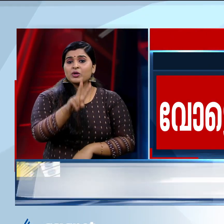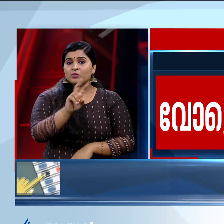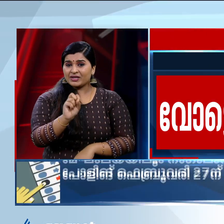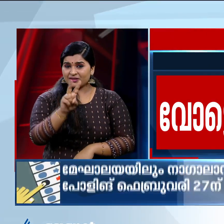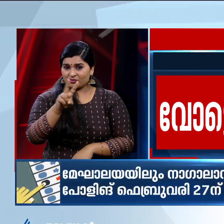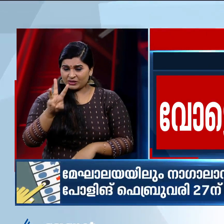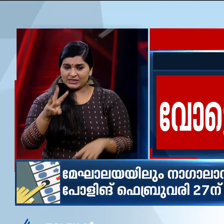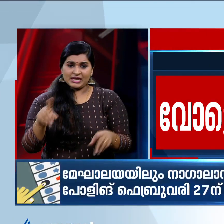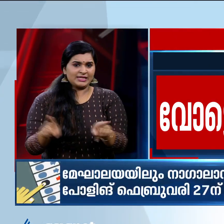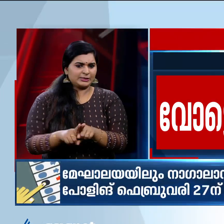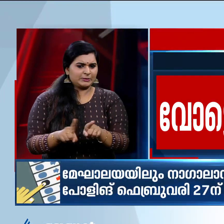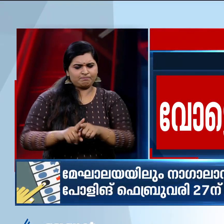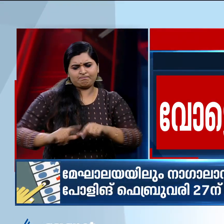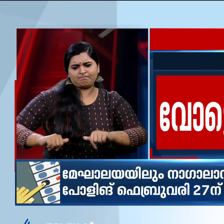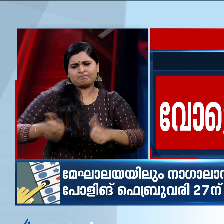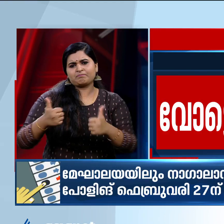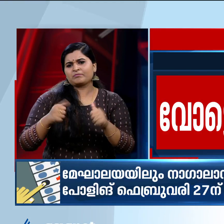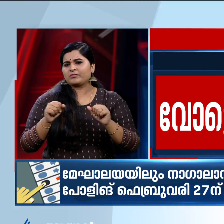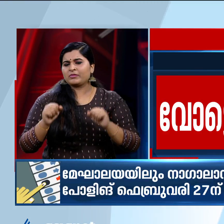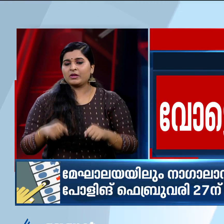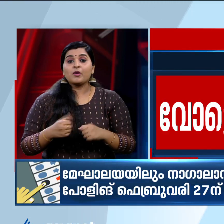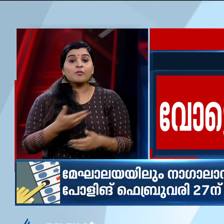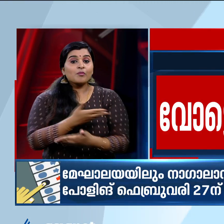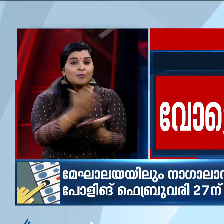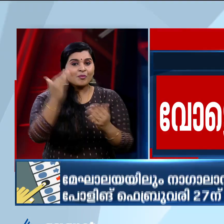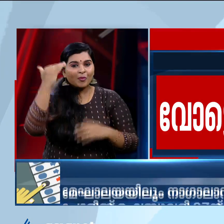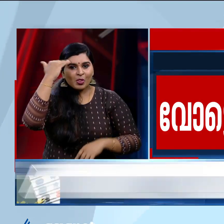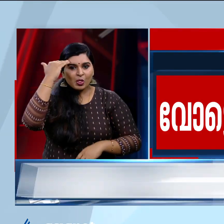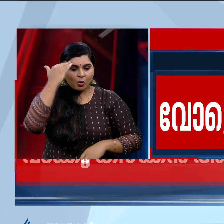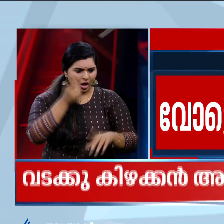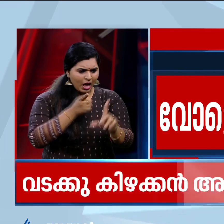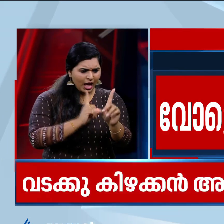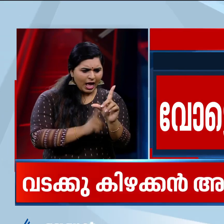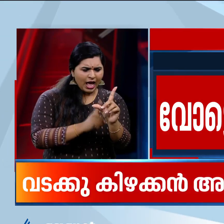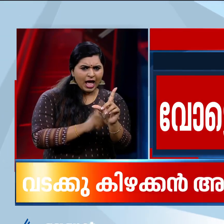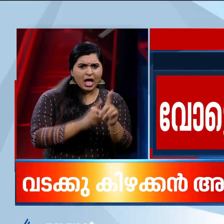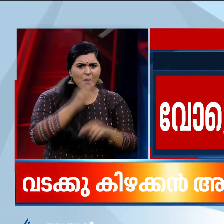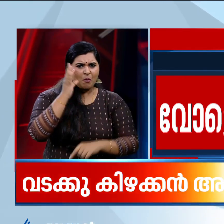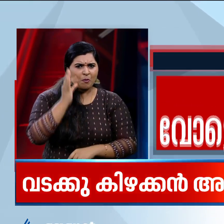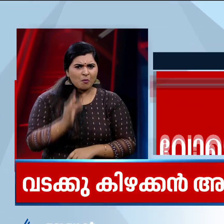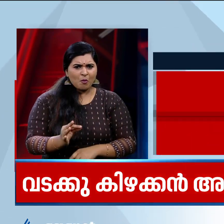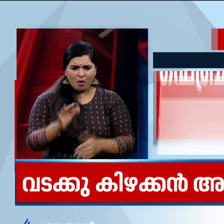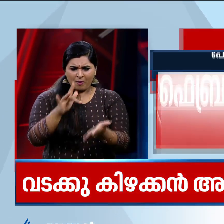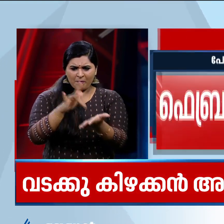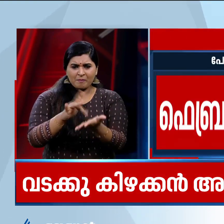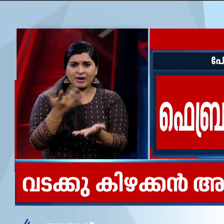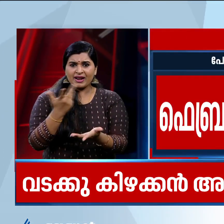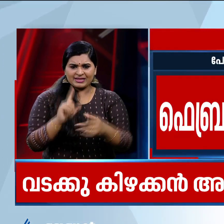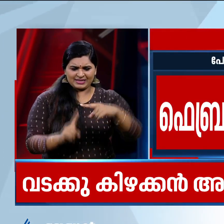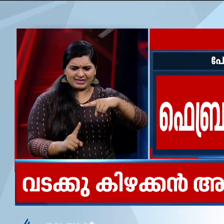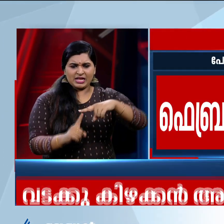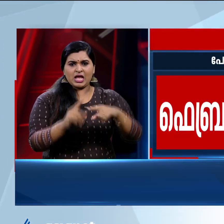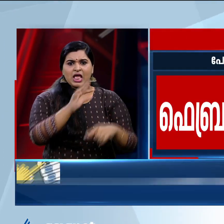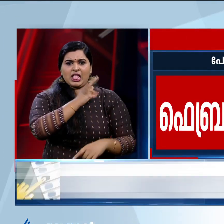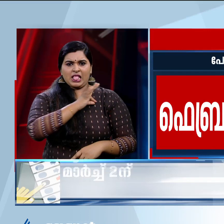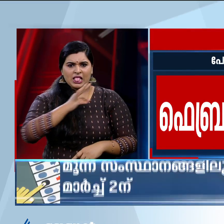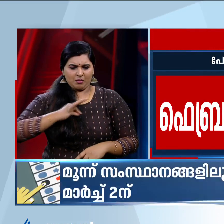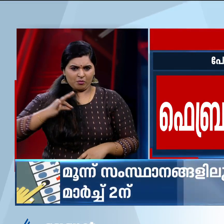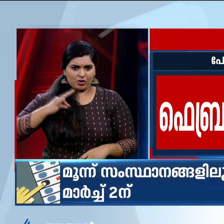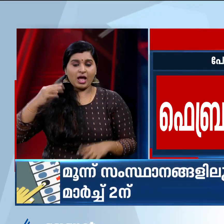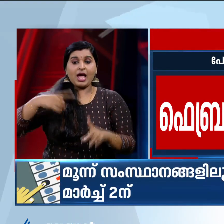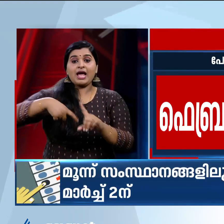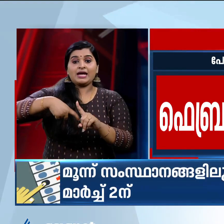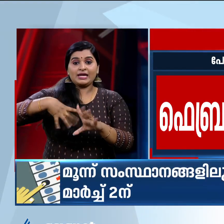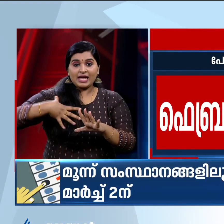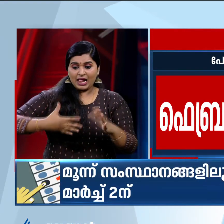പ്രധാനമാണ്. പക്ഷേ അതോടൊപ്പം തന്നെ നമുക്കറിയാം ഇടതുപക്ഷത്തിന് ഏറ്റവും പ്രധാനപ്പെട്ട സംസ്ഥാനങ്ങളിൽ ഒന്നാണ് ത്രിപുര. കേരളം, പശ്ചിമബംഗാൾ എന്നീ സംസ്ഥാനങ്ങൾ